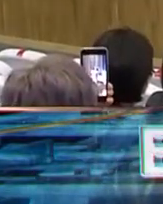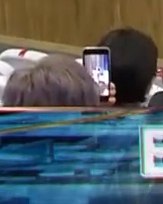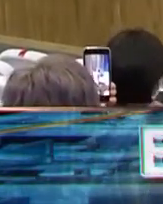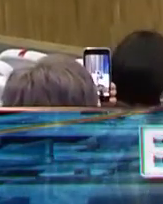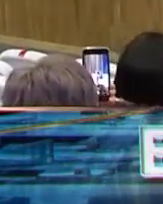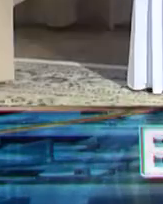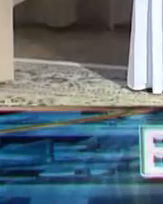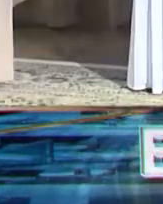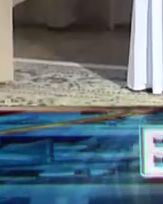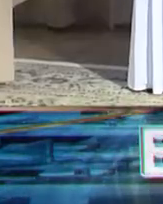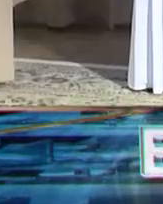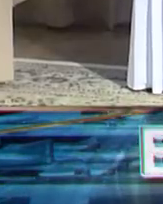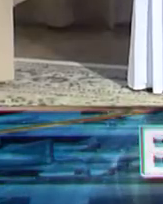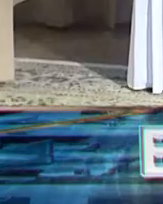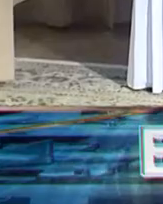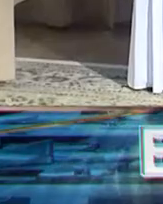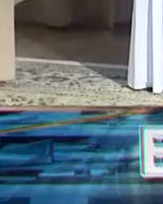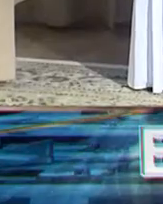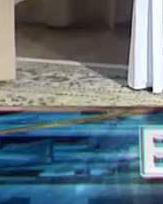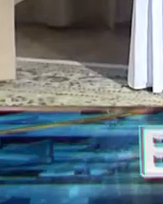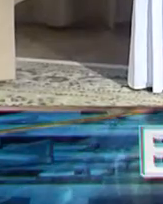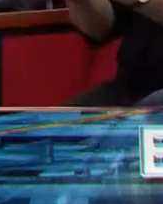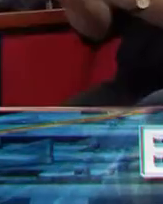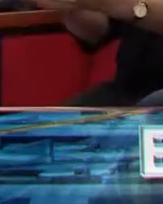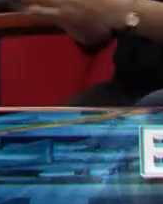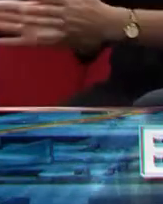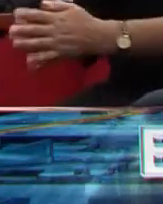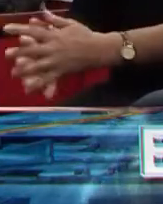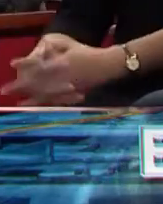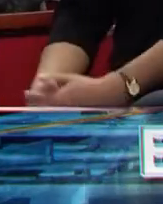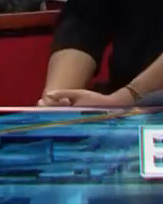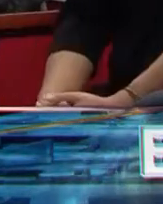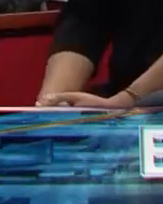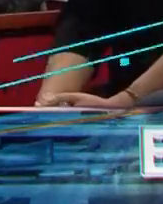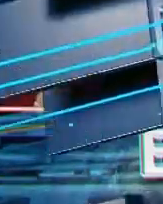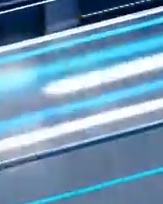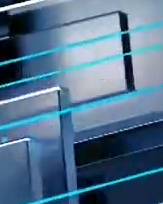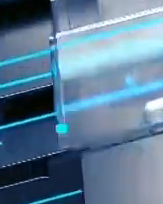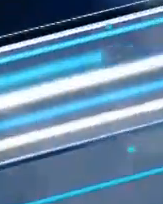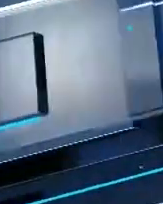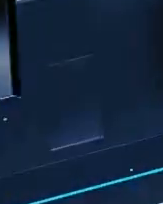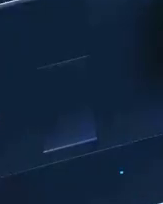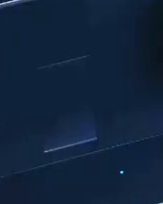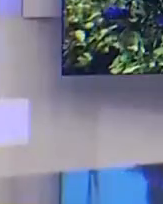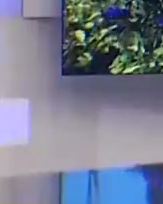Талдықорған сүйікті қалам. Жетісудың кіндік қаласы туралы жаңа туынды жарық көрді.